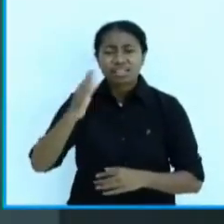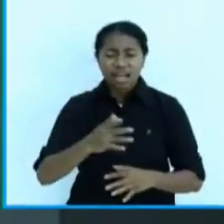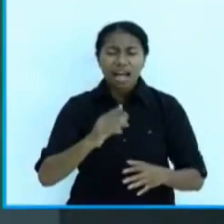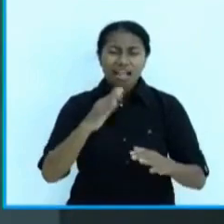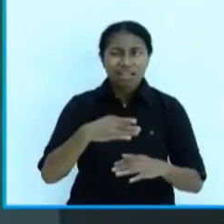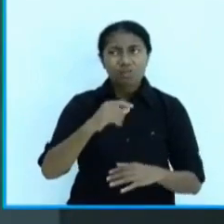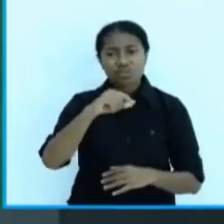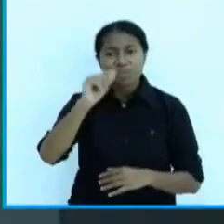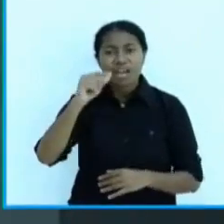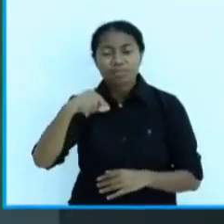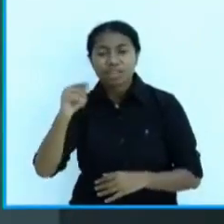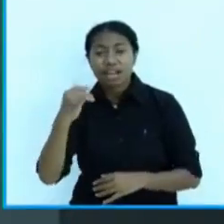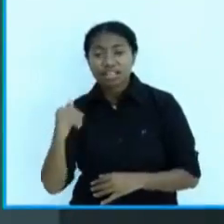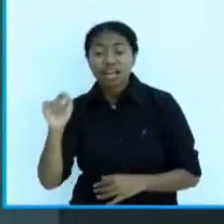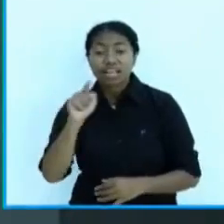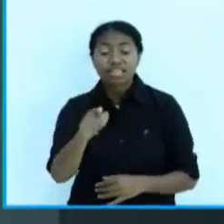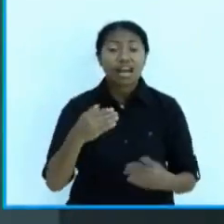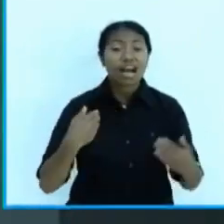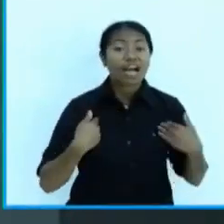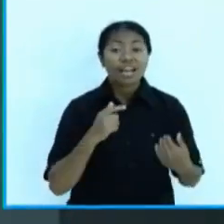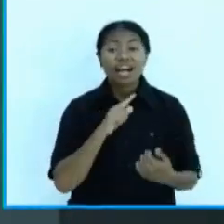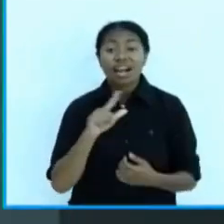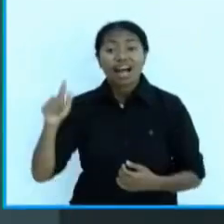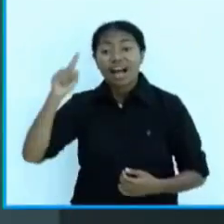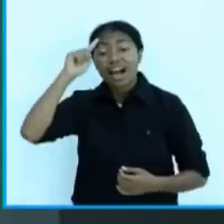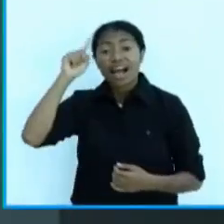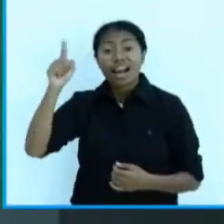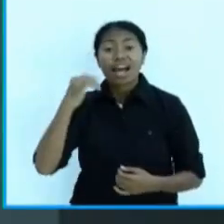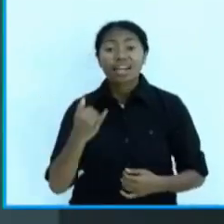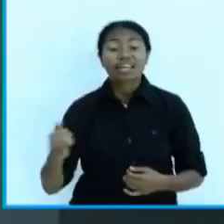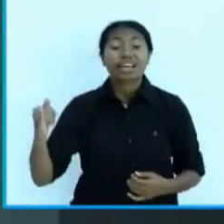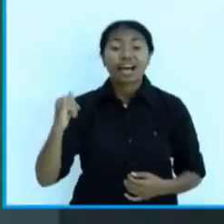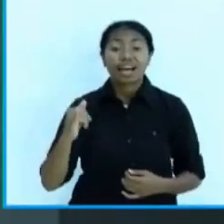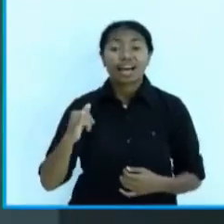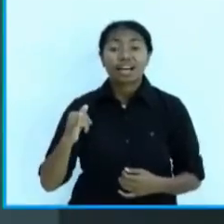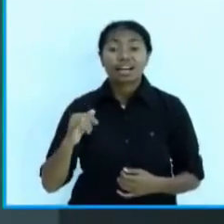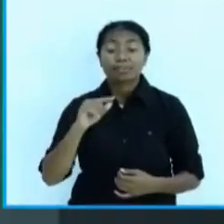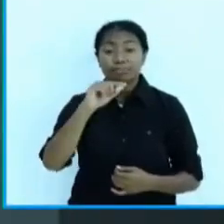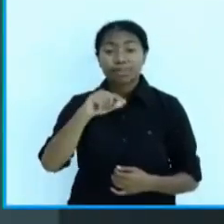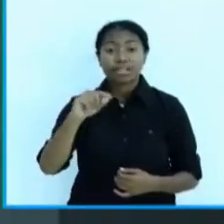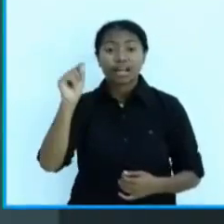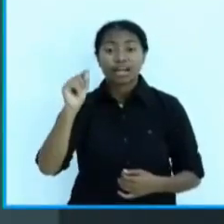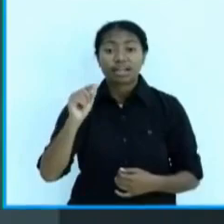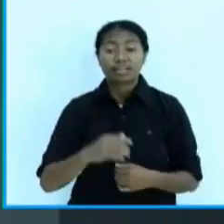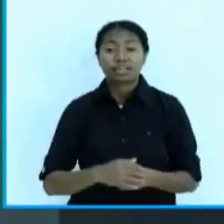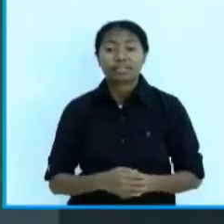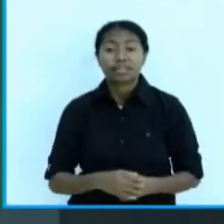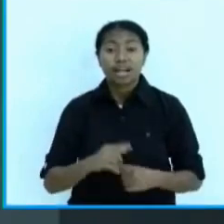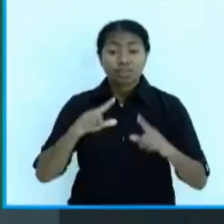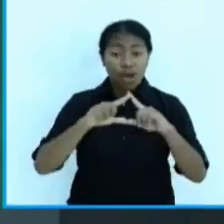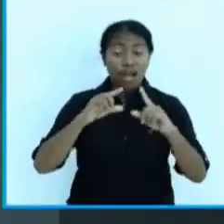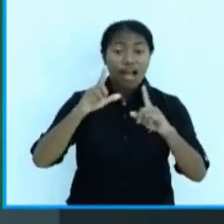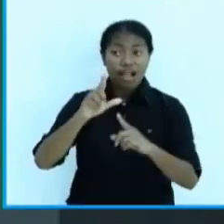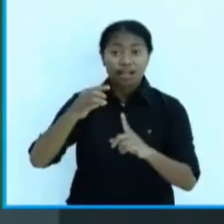sebenar-benarnya dia adalah Allah yang Hale Dinos